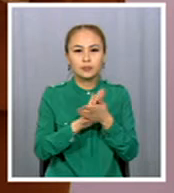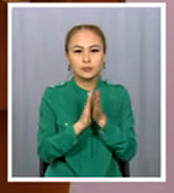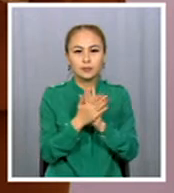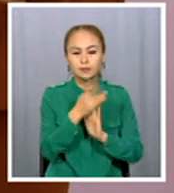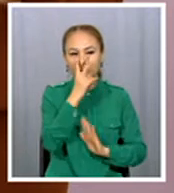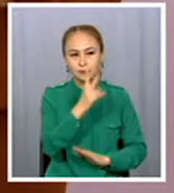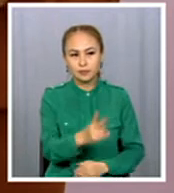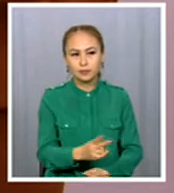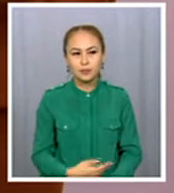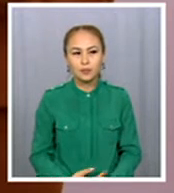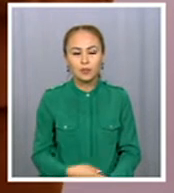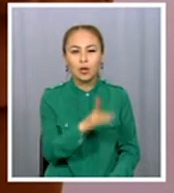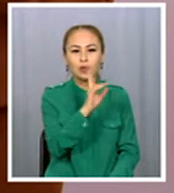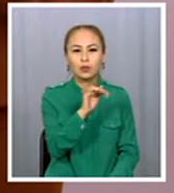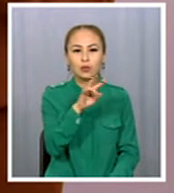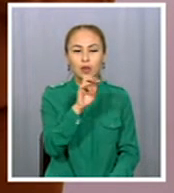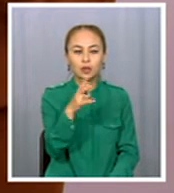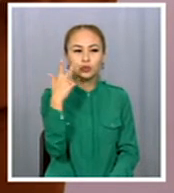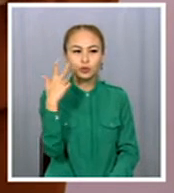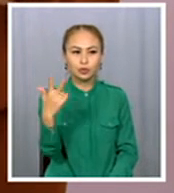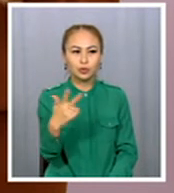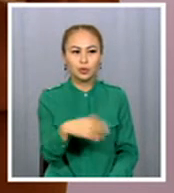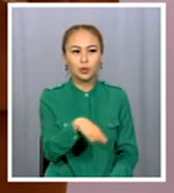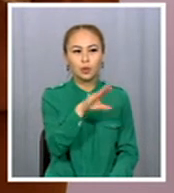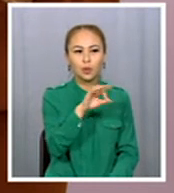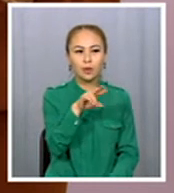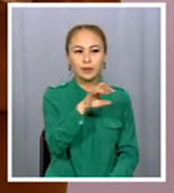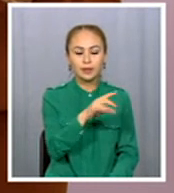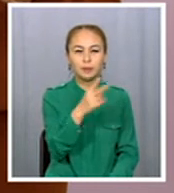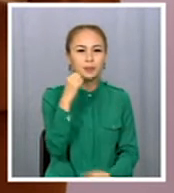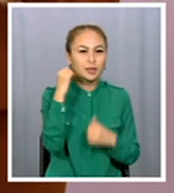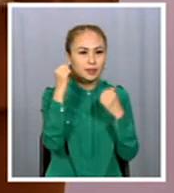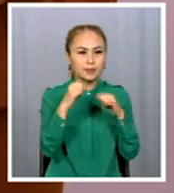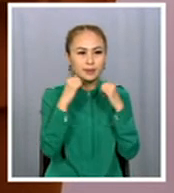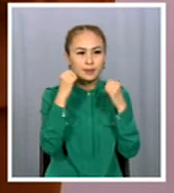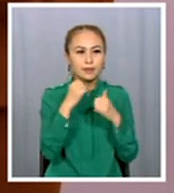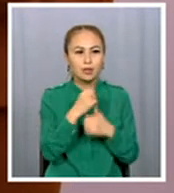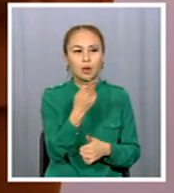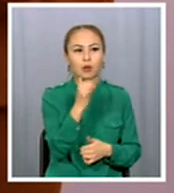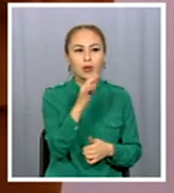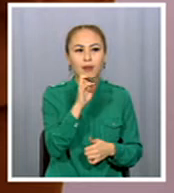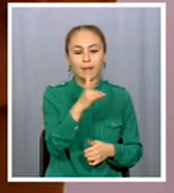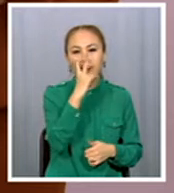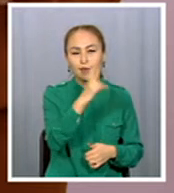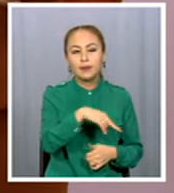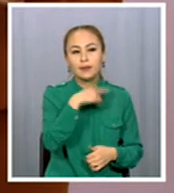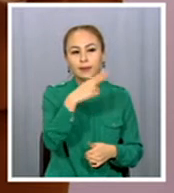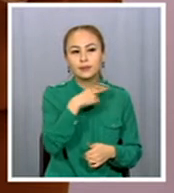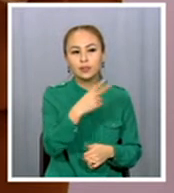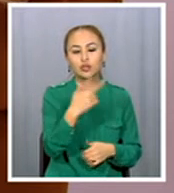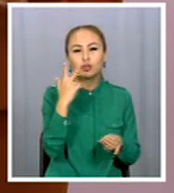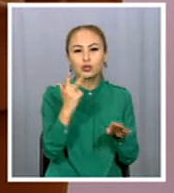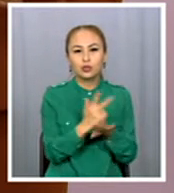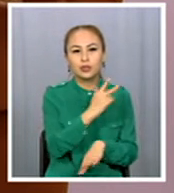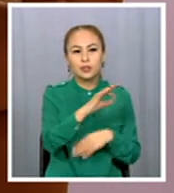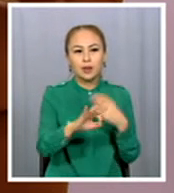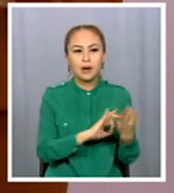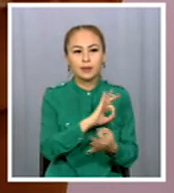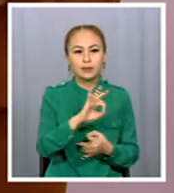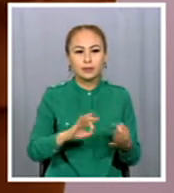аударайық. Құлан 3, төлдері белгісіз. Құланға қарағанда 3 есе